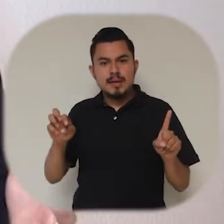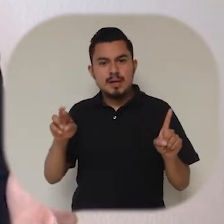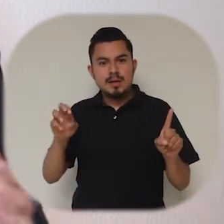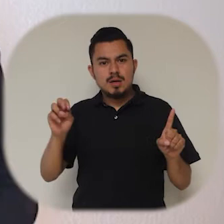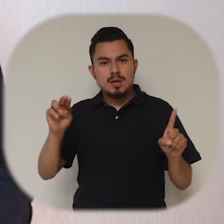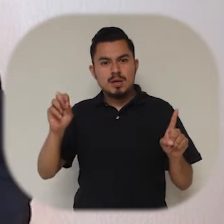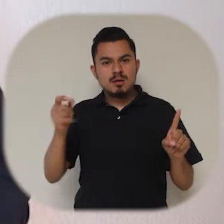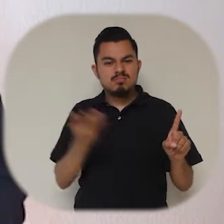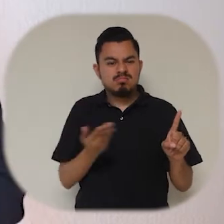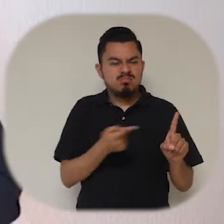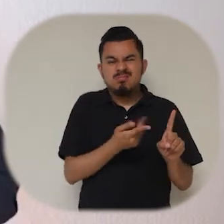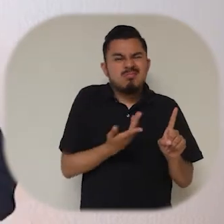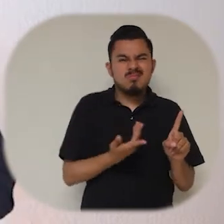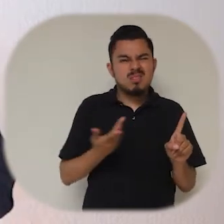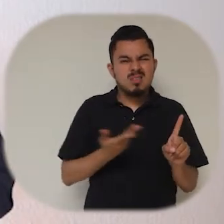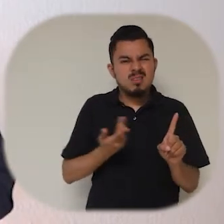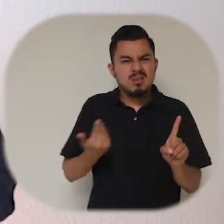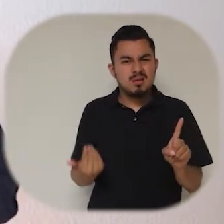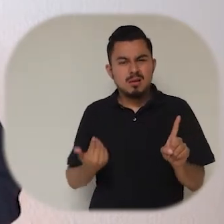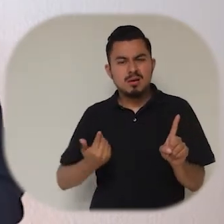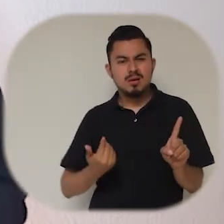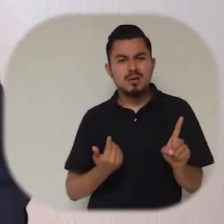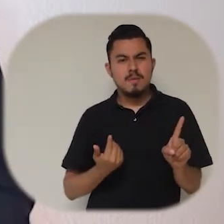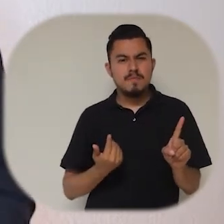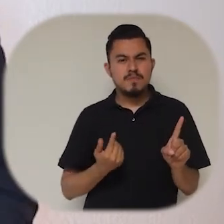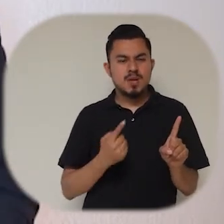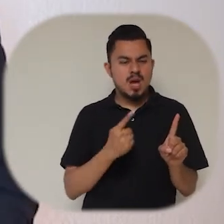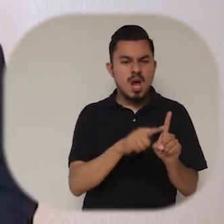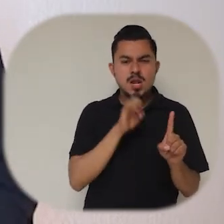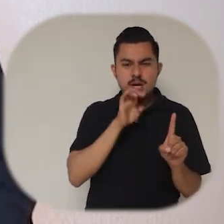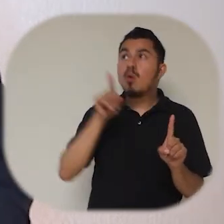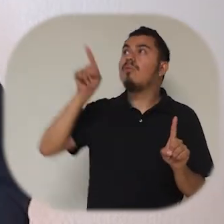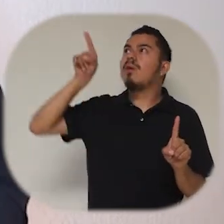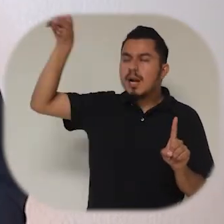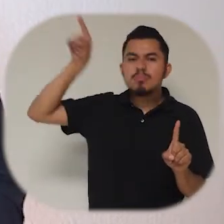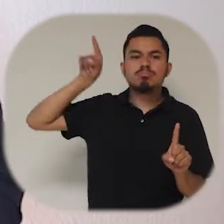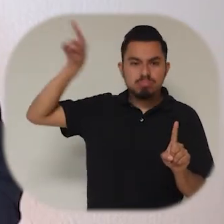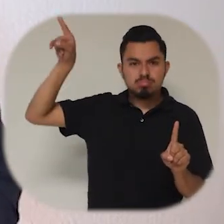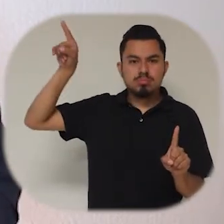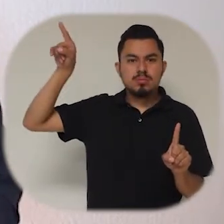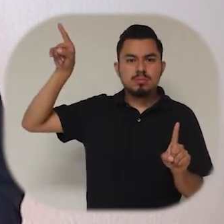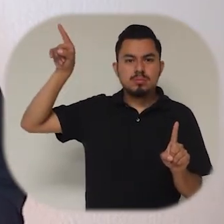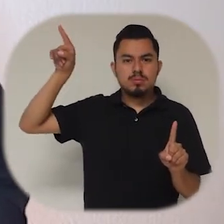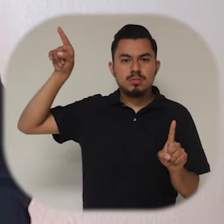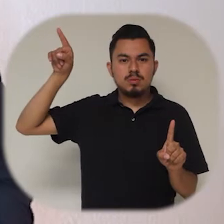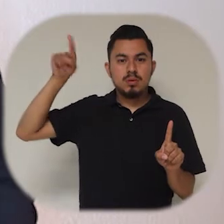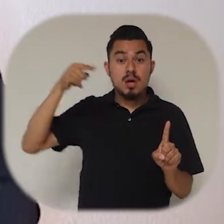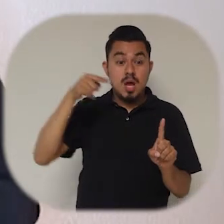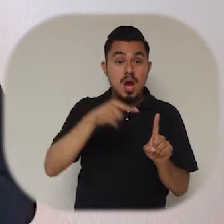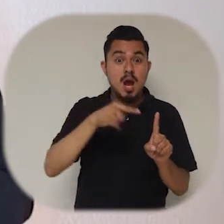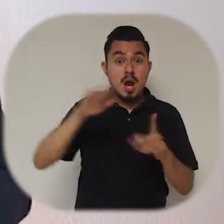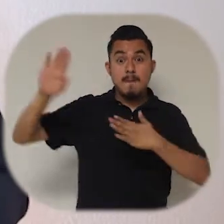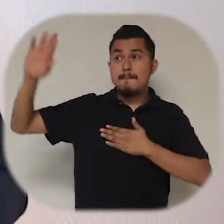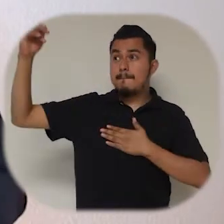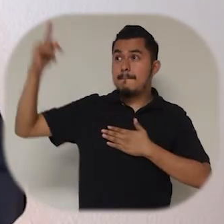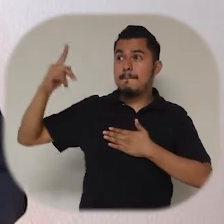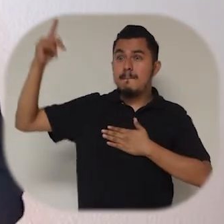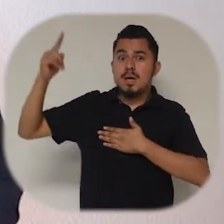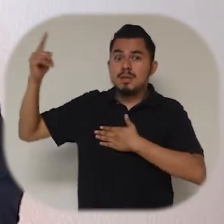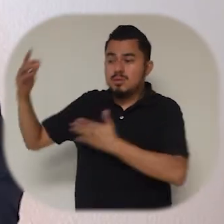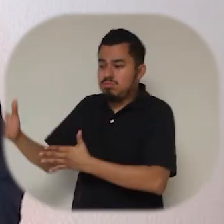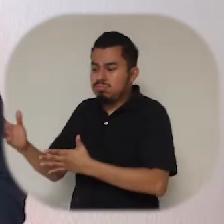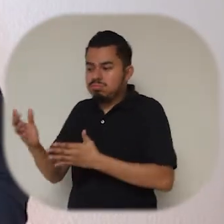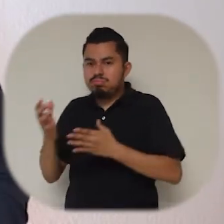이게 하나님이다 이렇게 얘기하기도 하고, 그 다음에 언약을 어기고 레위인이 아닌 자를 또